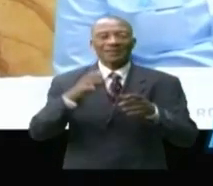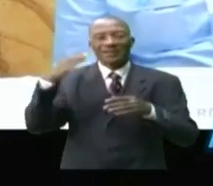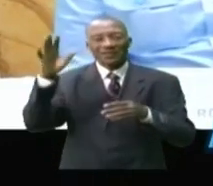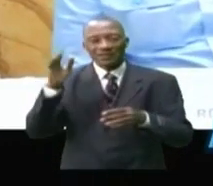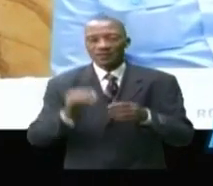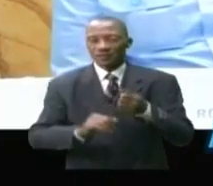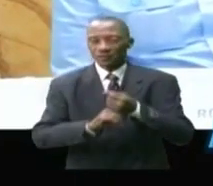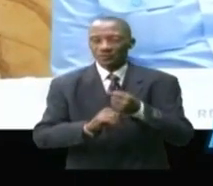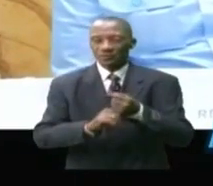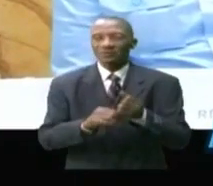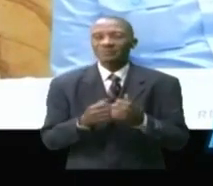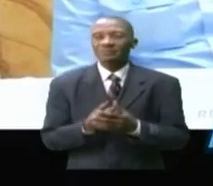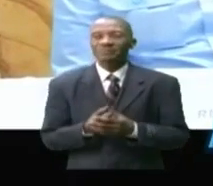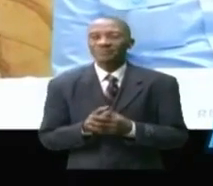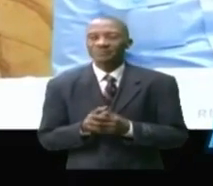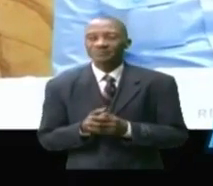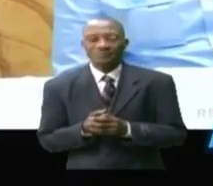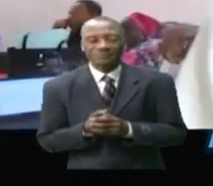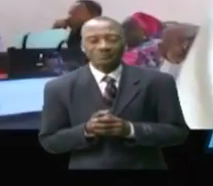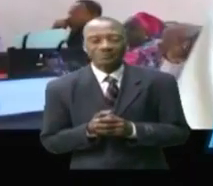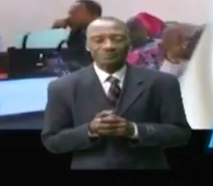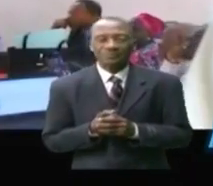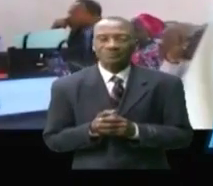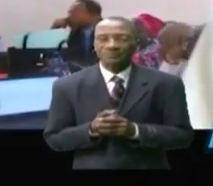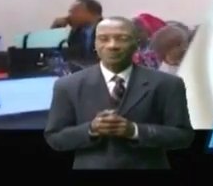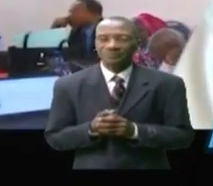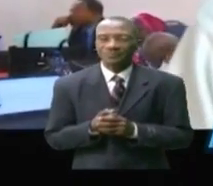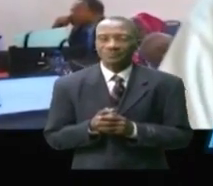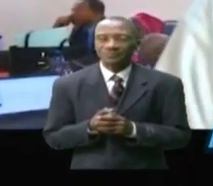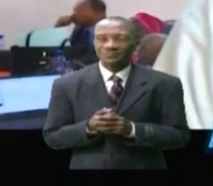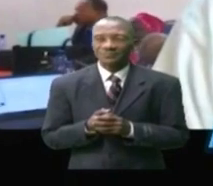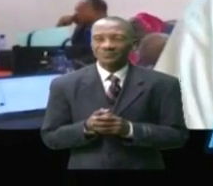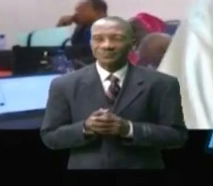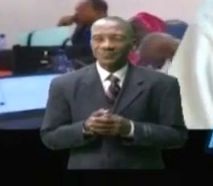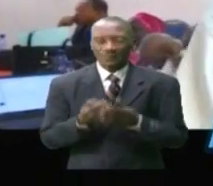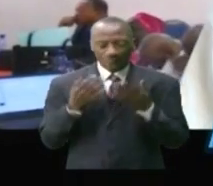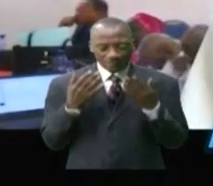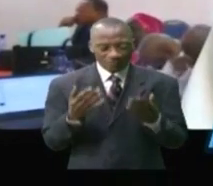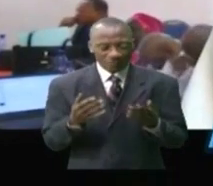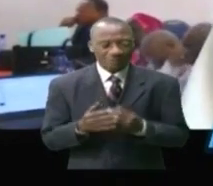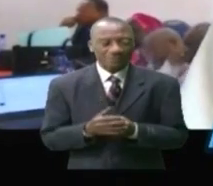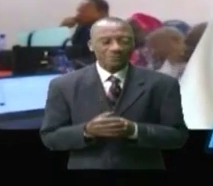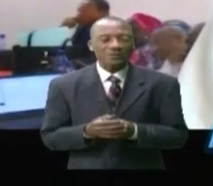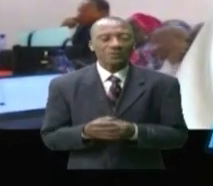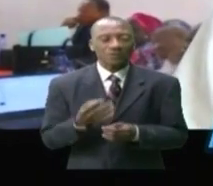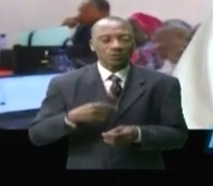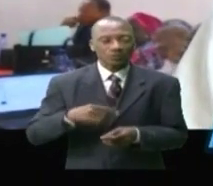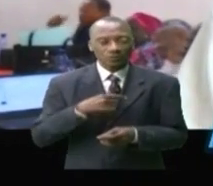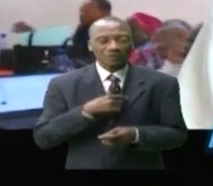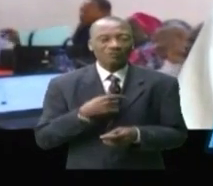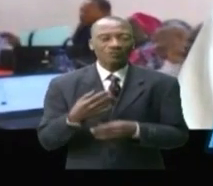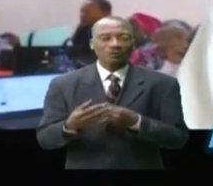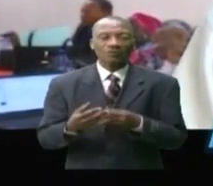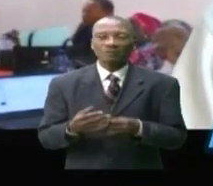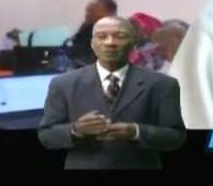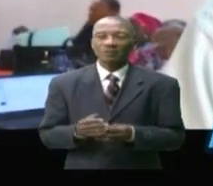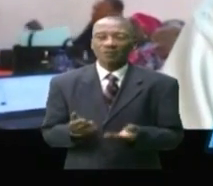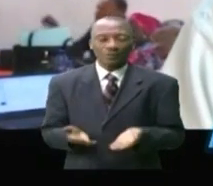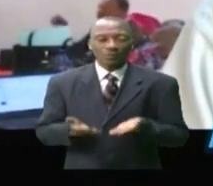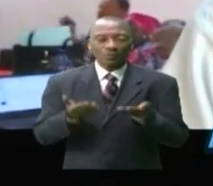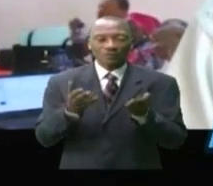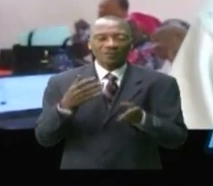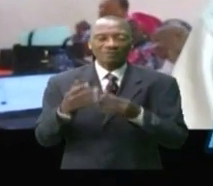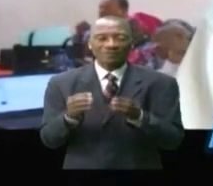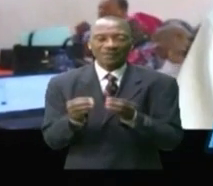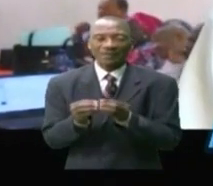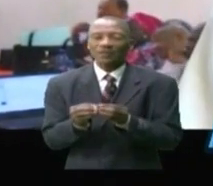les APES. Il y a une réflexion vraiment profonde qui est en train d'être menée sur les différents points, que ce soit sur la nutrition, la santé